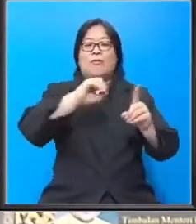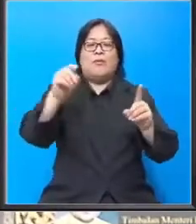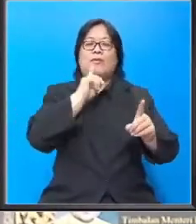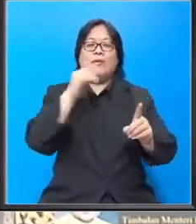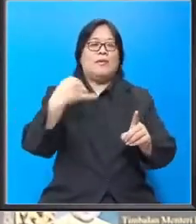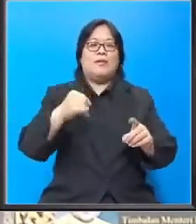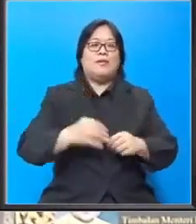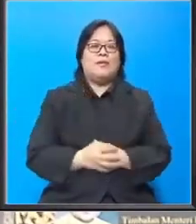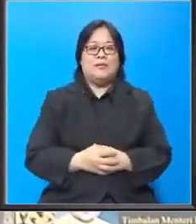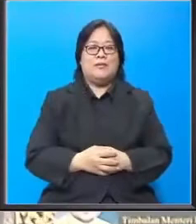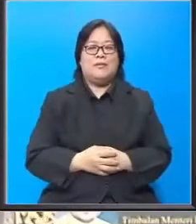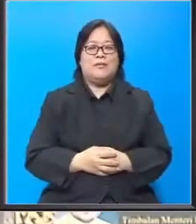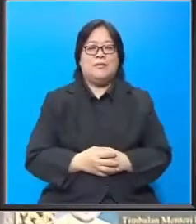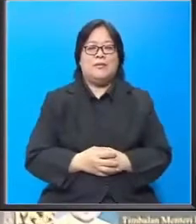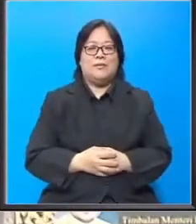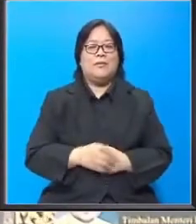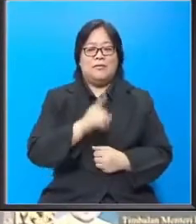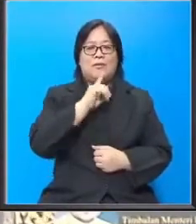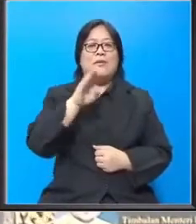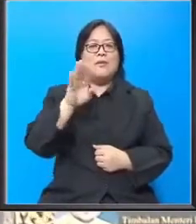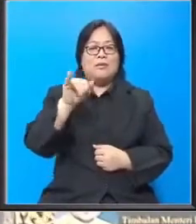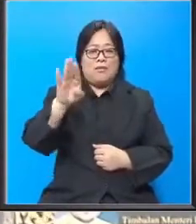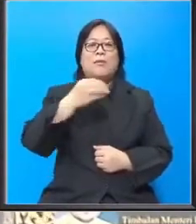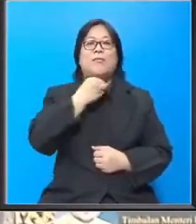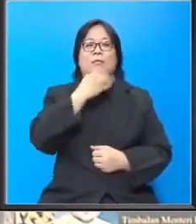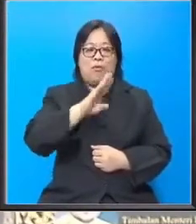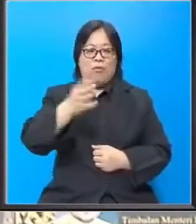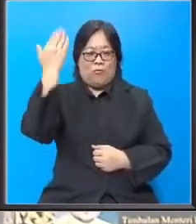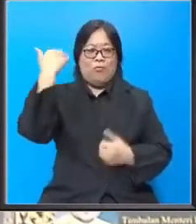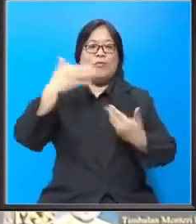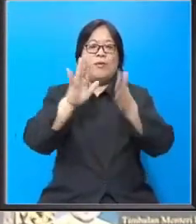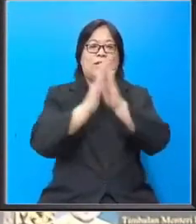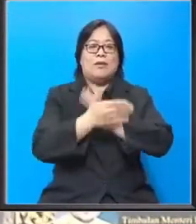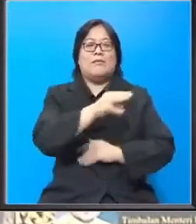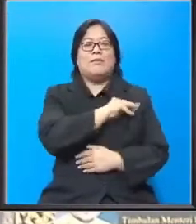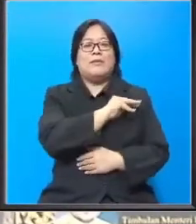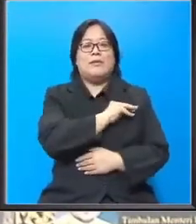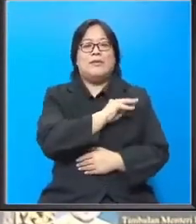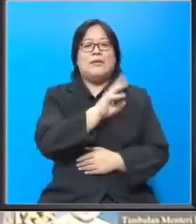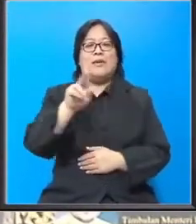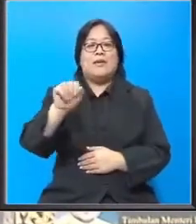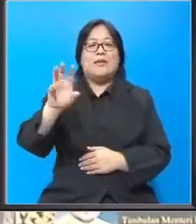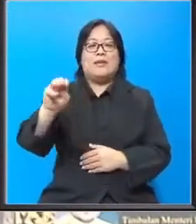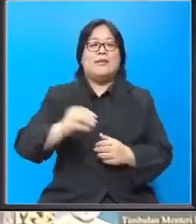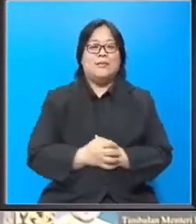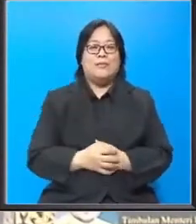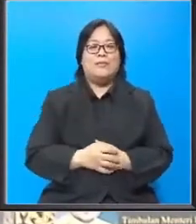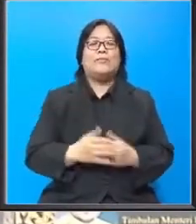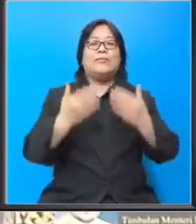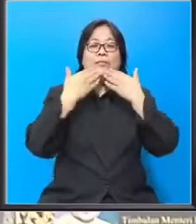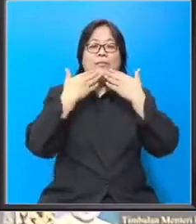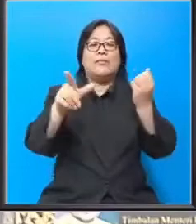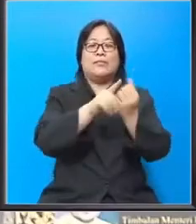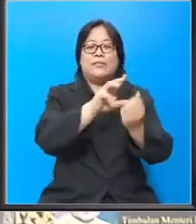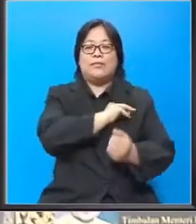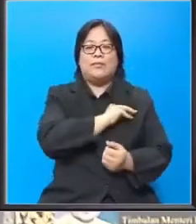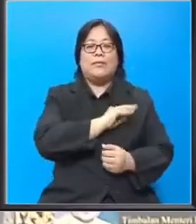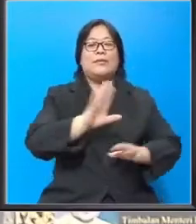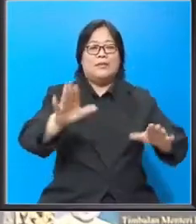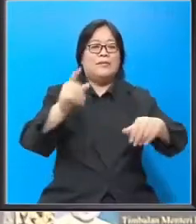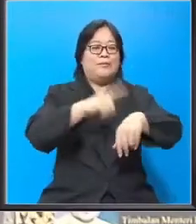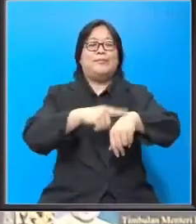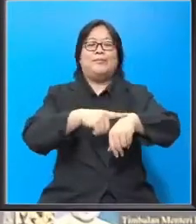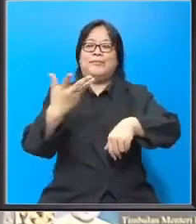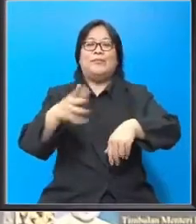patut itu Tia memang yang bermain beberapa menit pernah menjadi menteri di Kementerian semua manusia images tahu malah mencuri